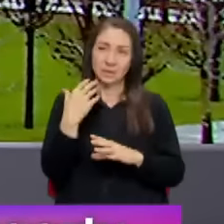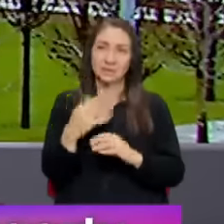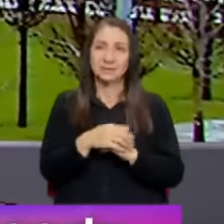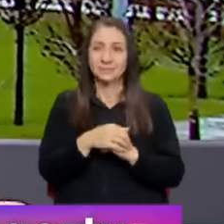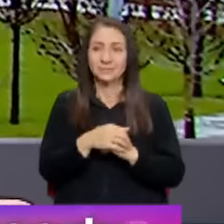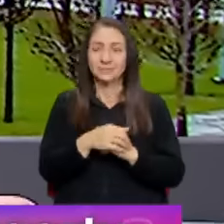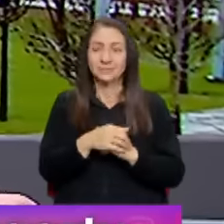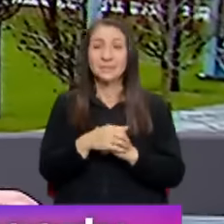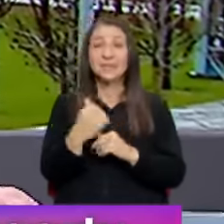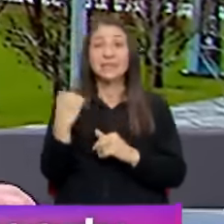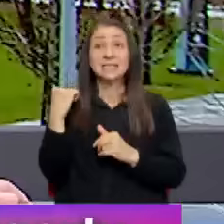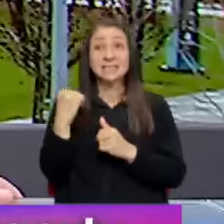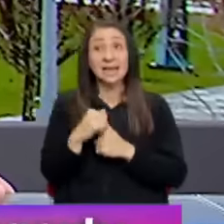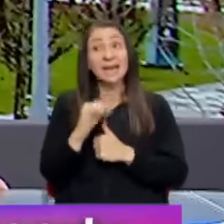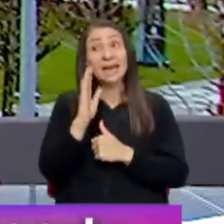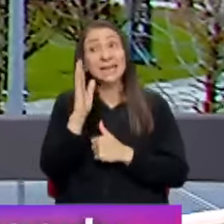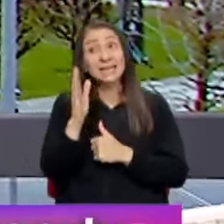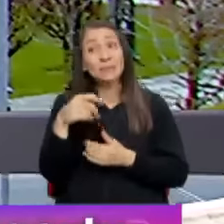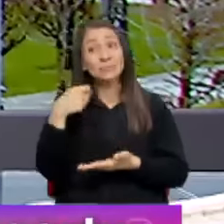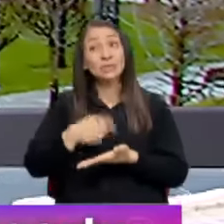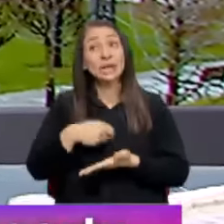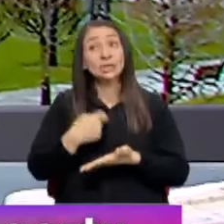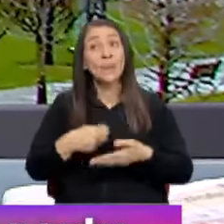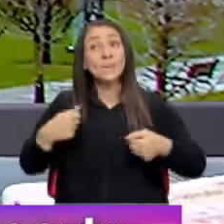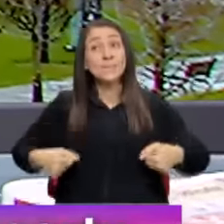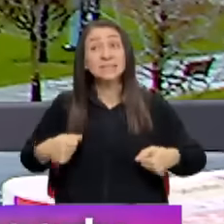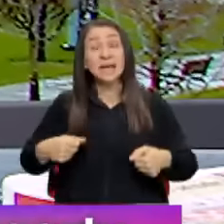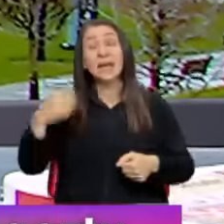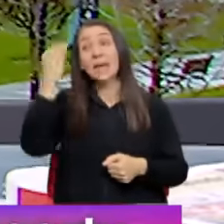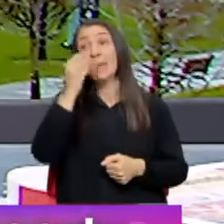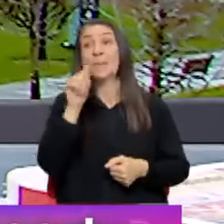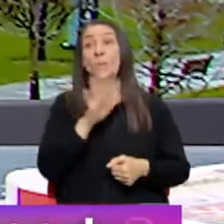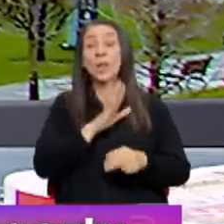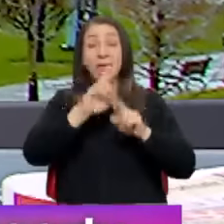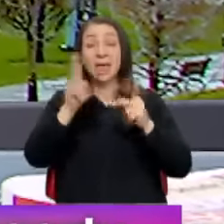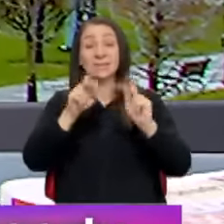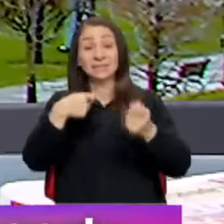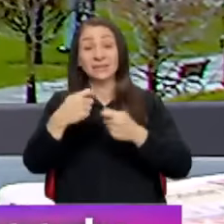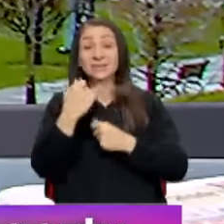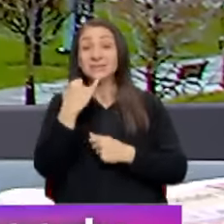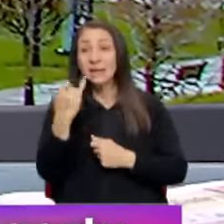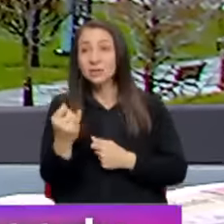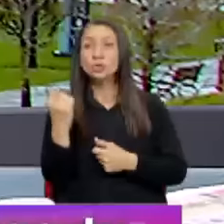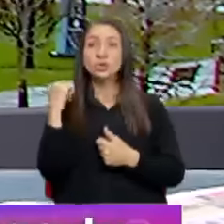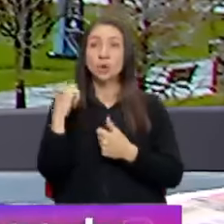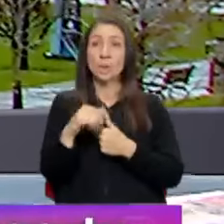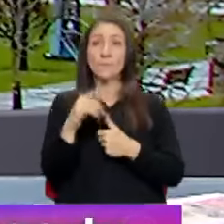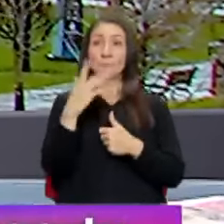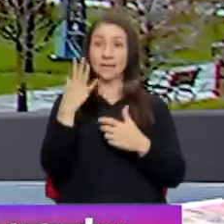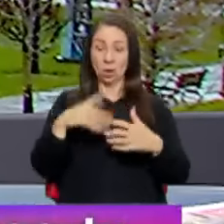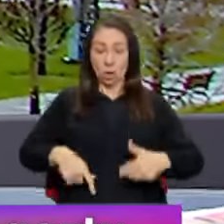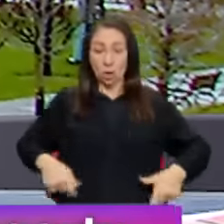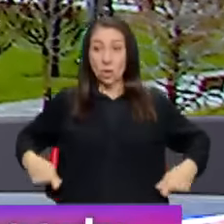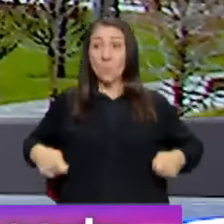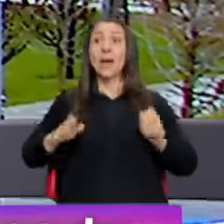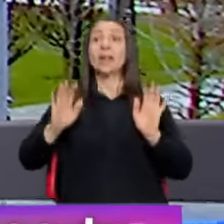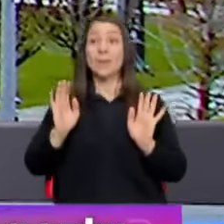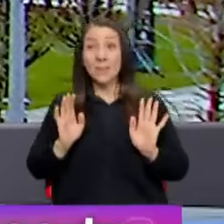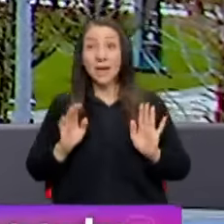ulaştırın. Tekrar gidelim çarşı pazara. Ekrem İmamoğlu esnafı ziyaret etti. Sonra yine belki önlük bağlamadı